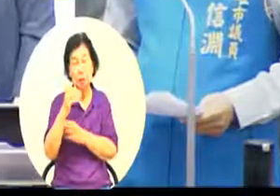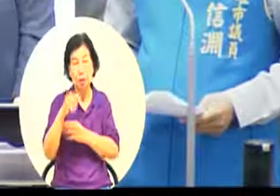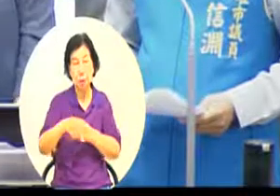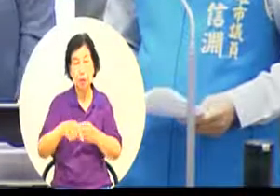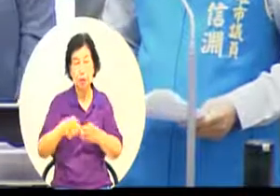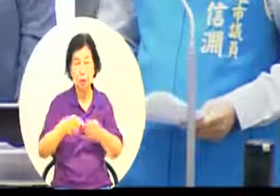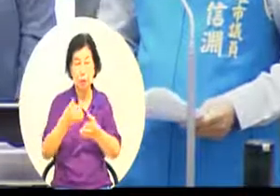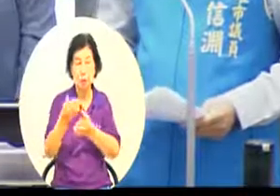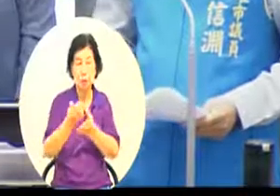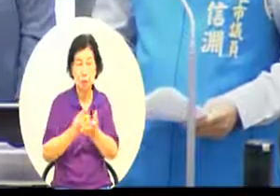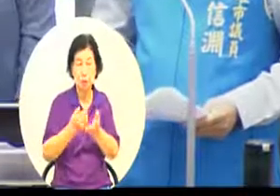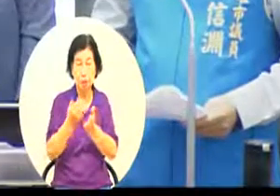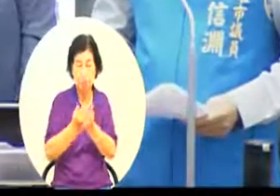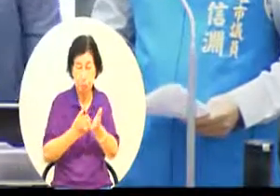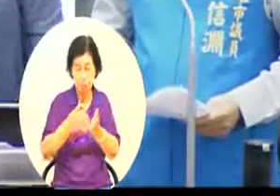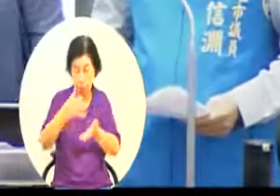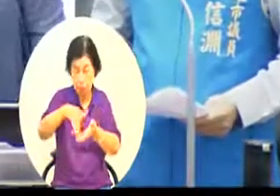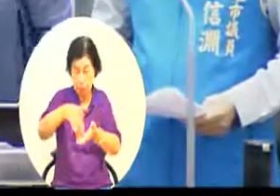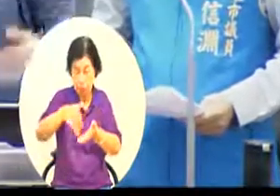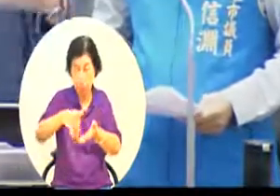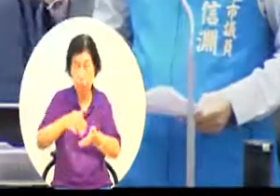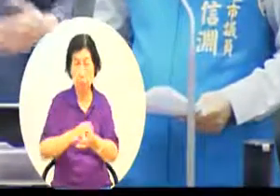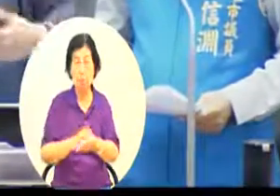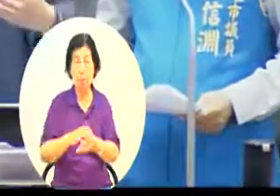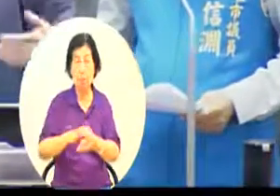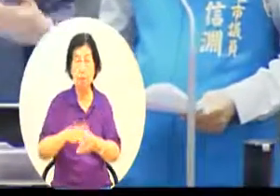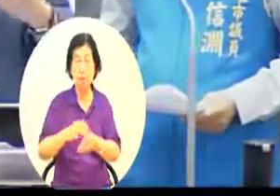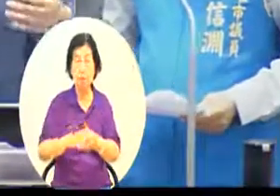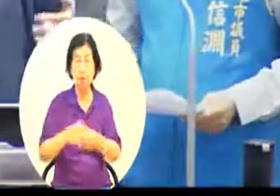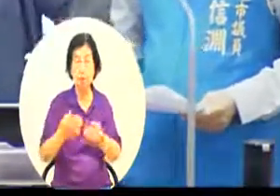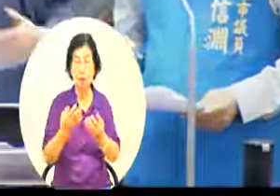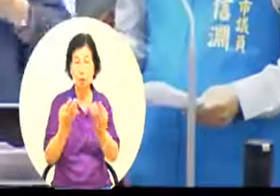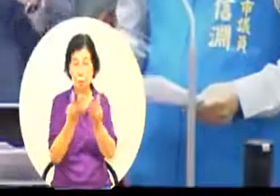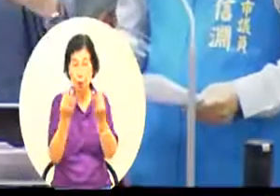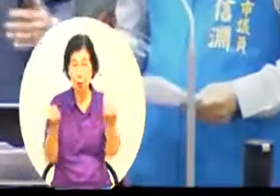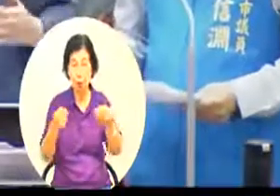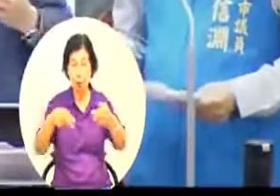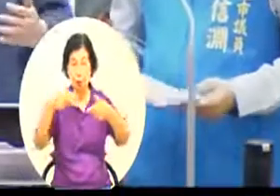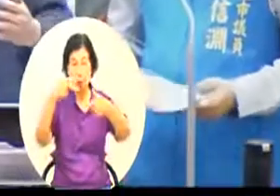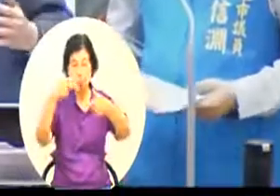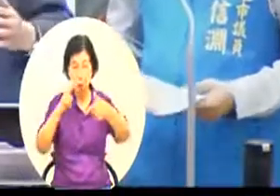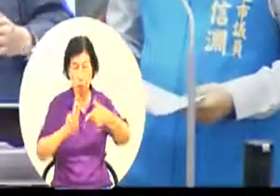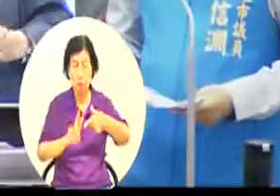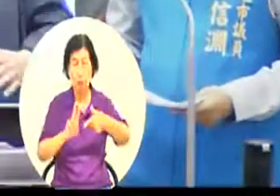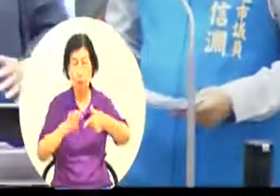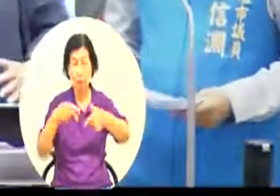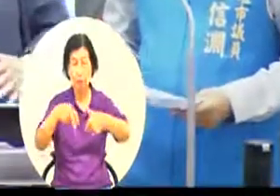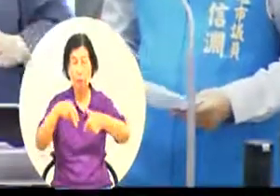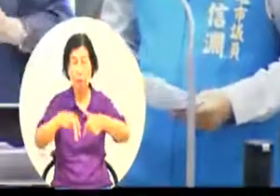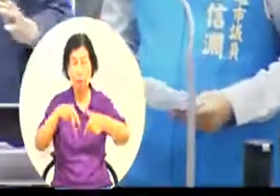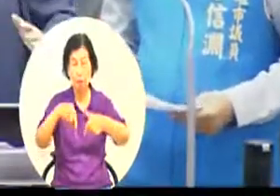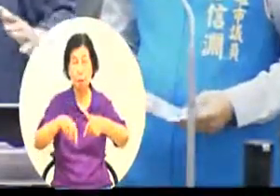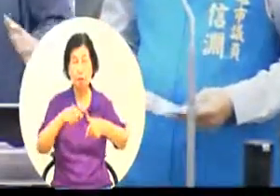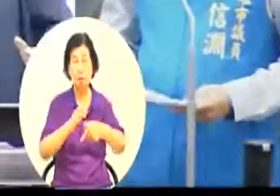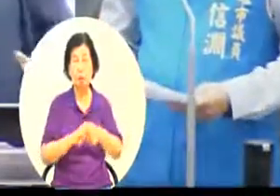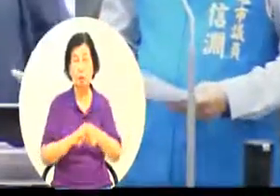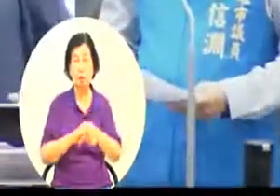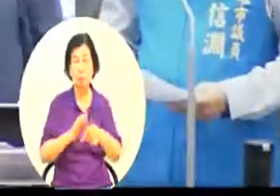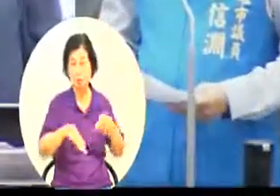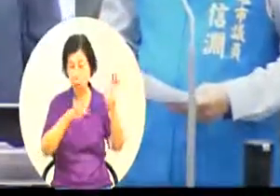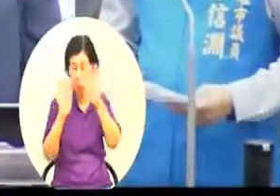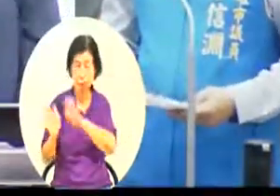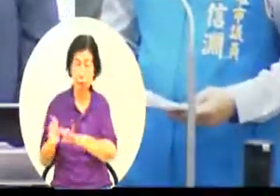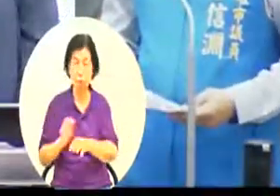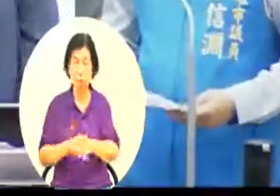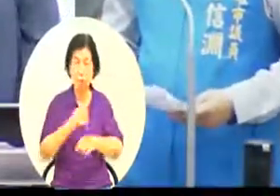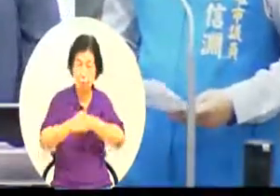之中，高雄在数位内容体感的这个体验，在一个动漫这个